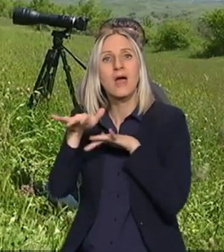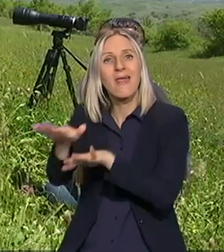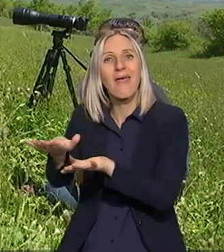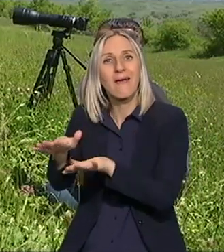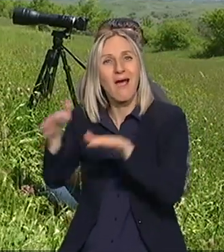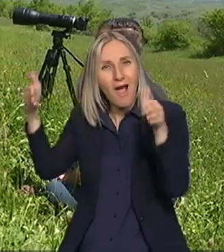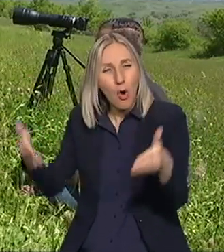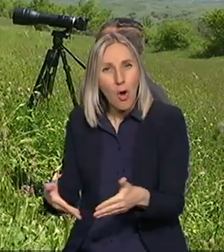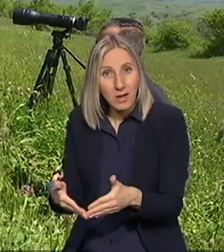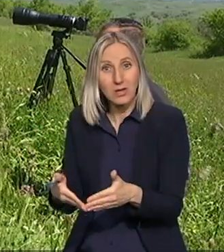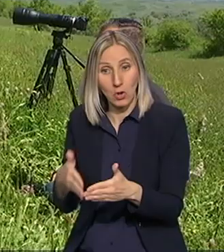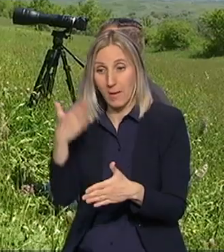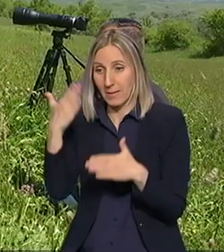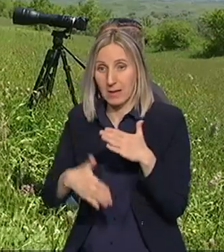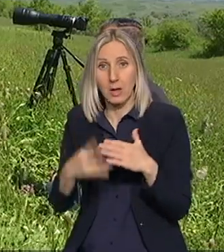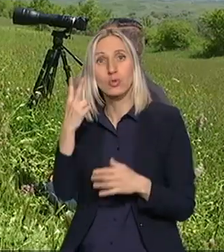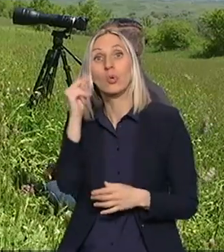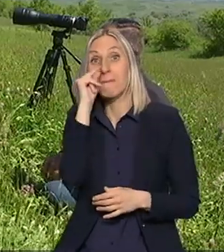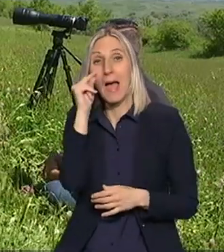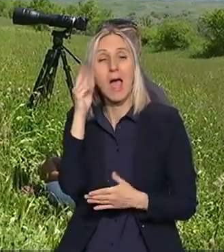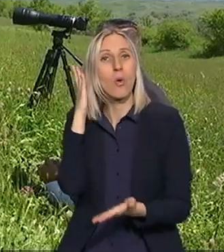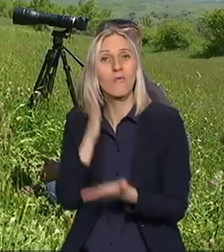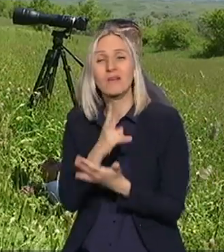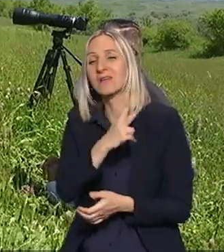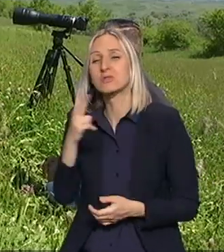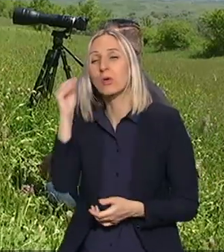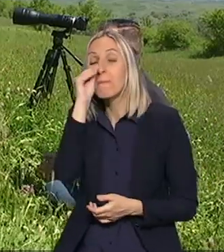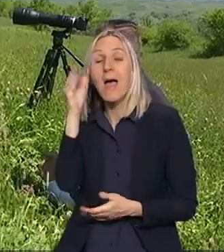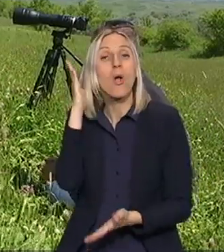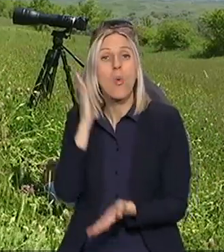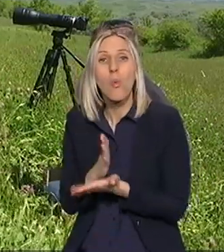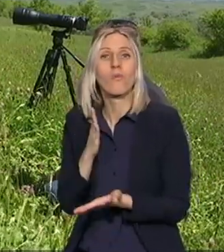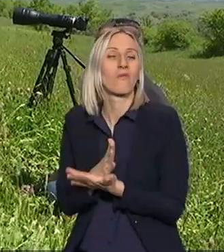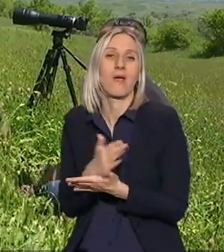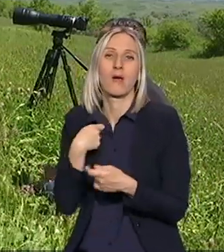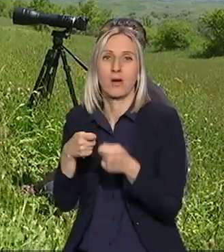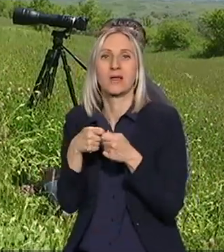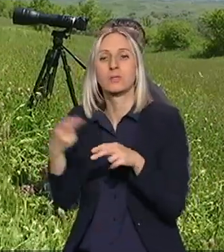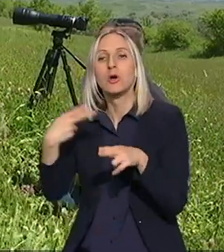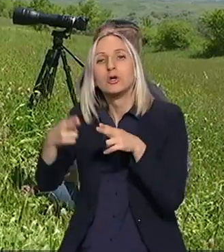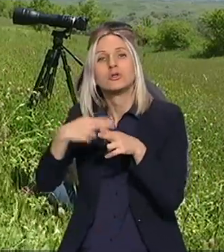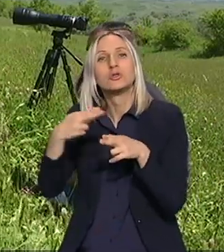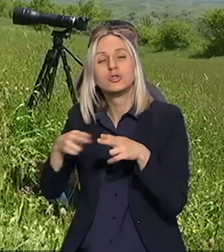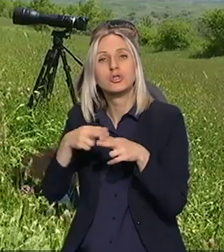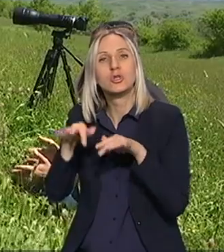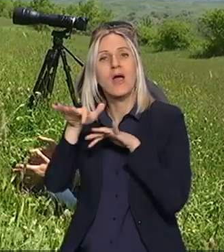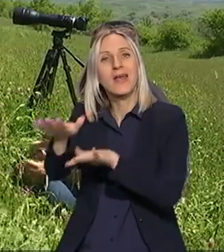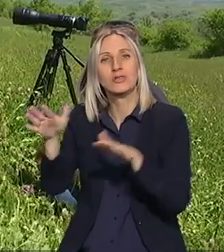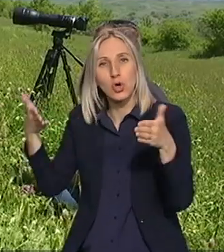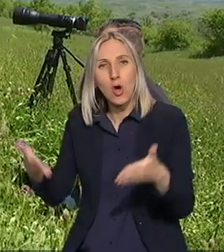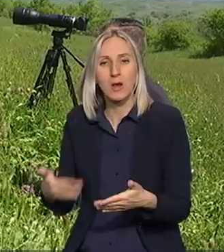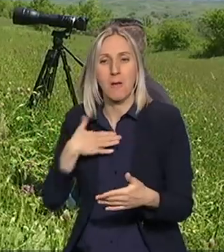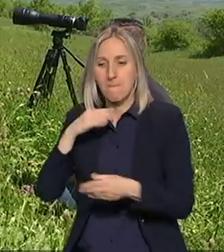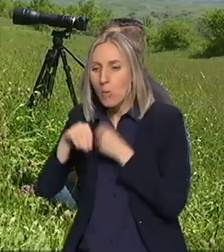sad ćemo već pri kraju meseca 20, da ponovo... 22. maj, da. 22. maj da organizujemo čišćenje rečnog korita sa našim volonterima, prijateljima, da, sa